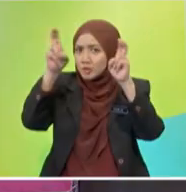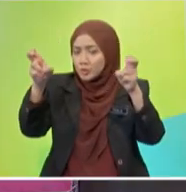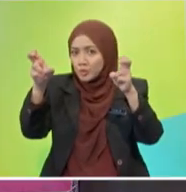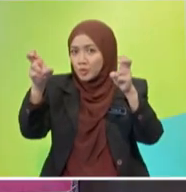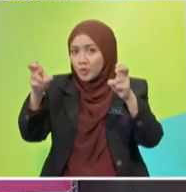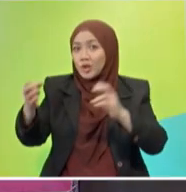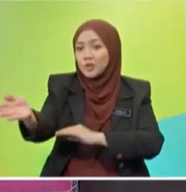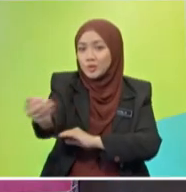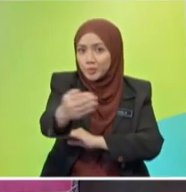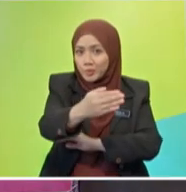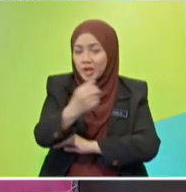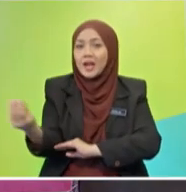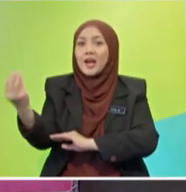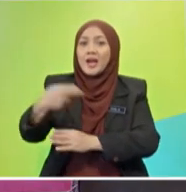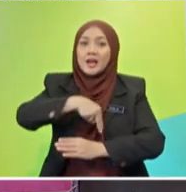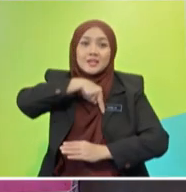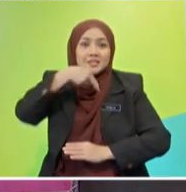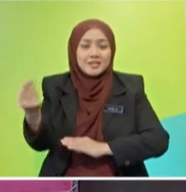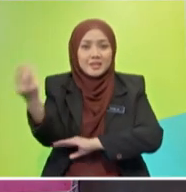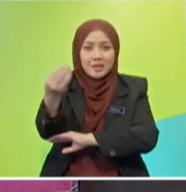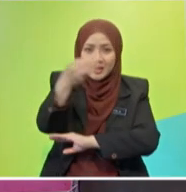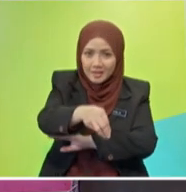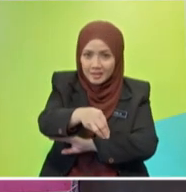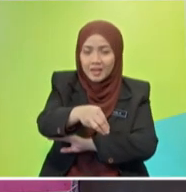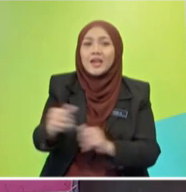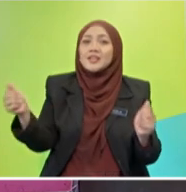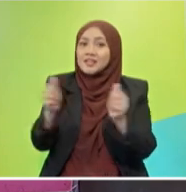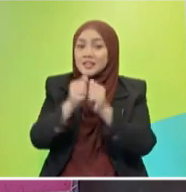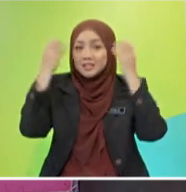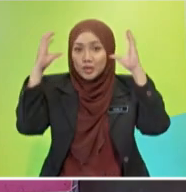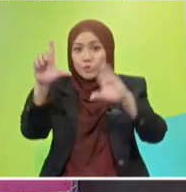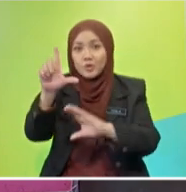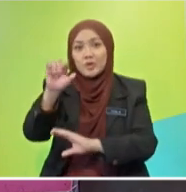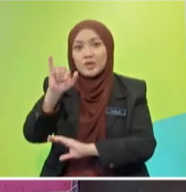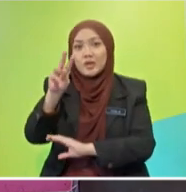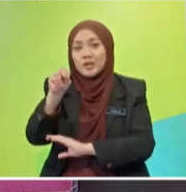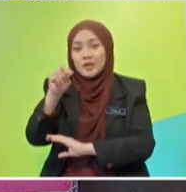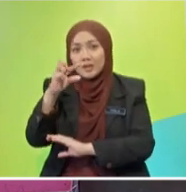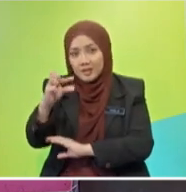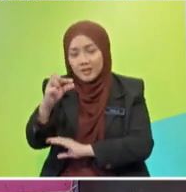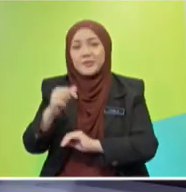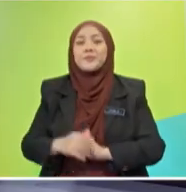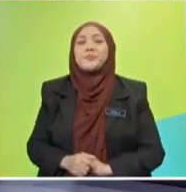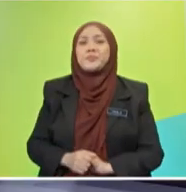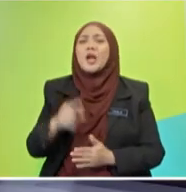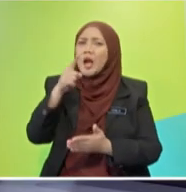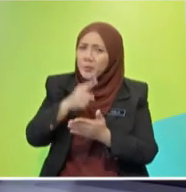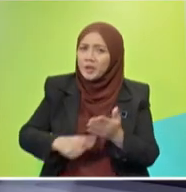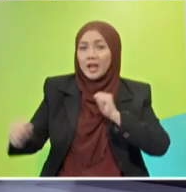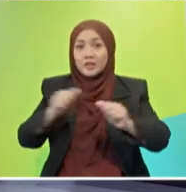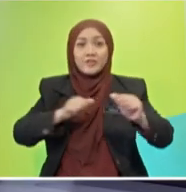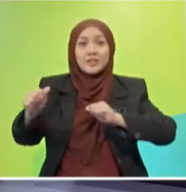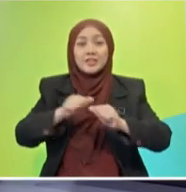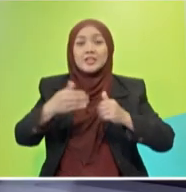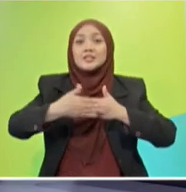tuai hasil tanaman bersama dengan C guling Oke Cikgu Apa itu kita seterusnya ya Mari